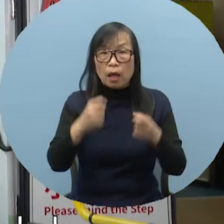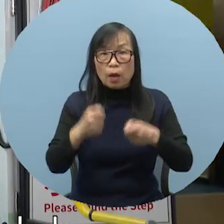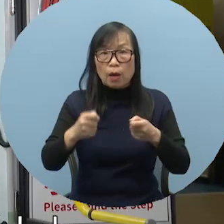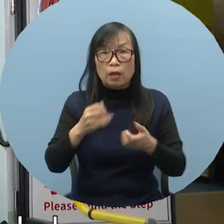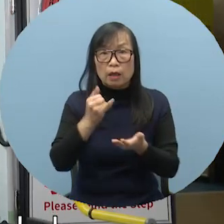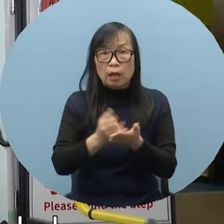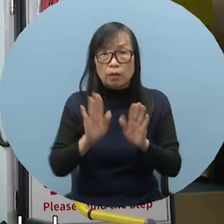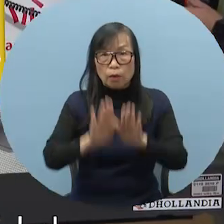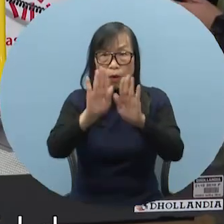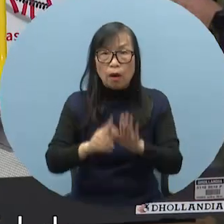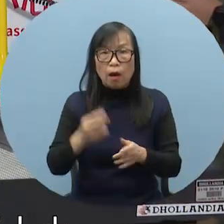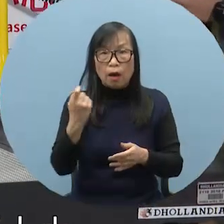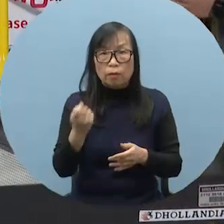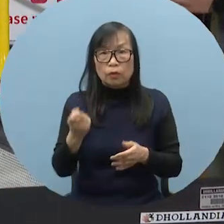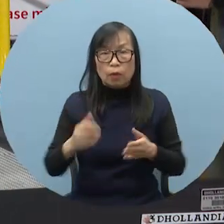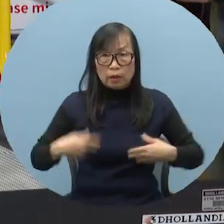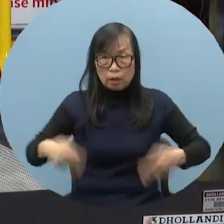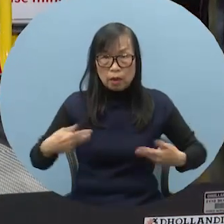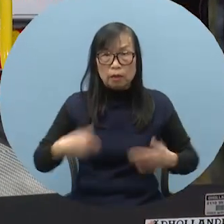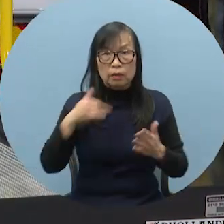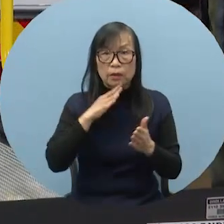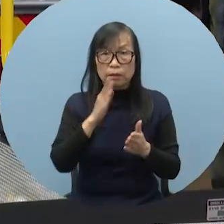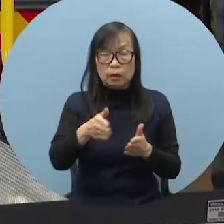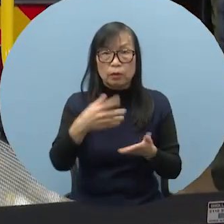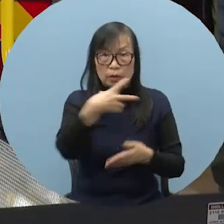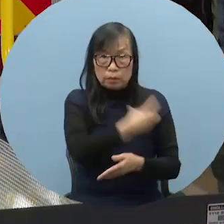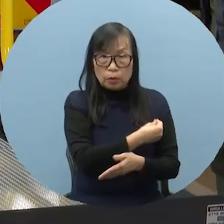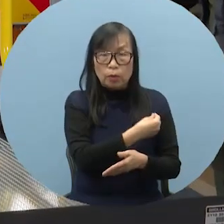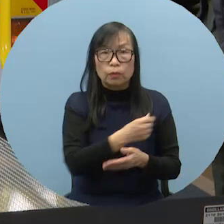俾轮椅人士或者行动不便嘅人直接到达接种区。